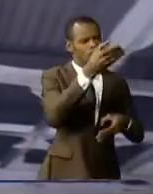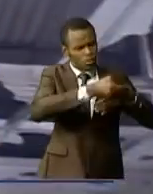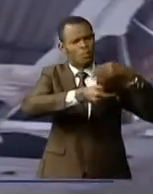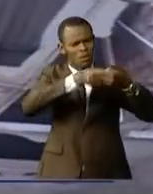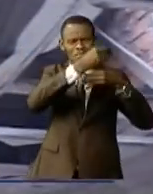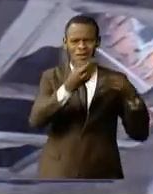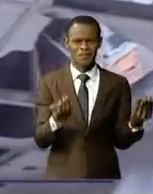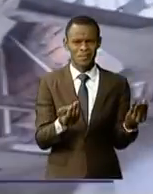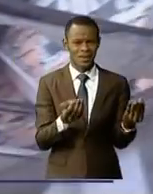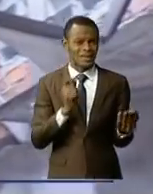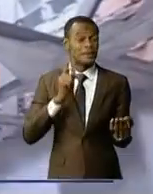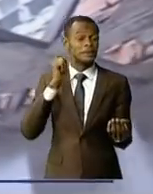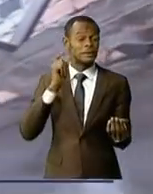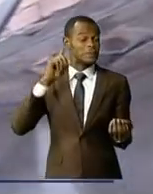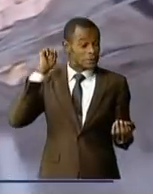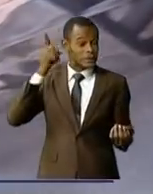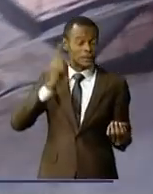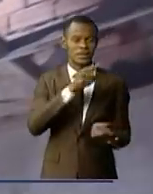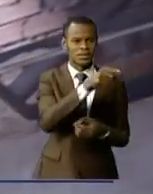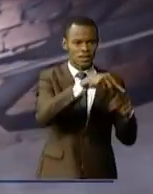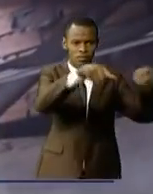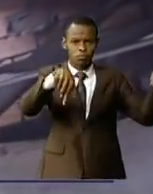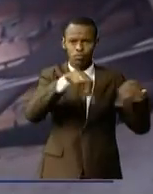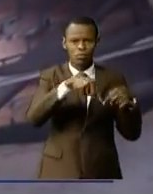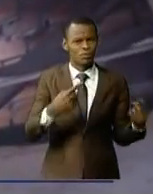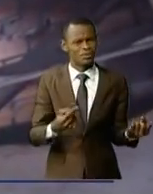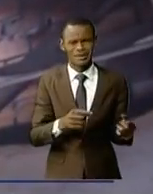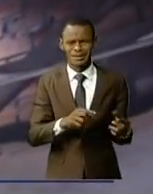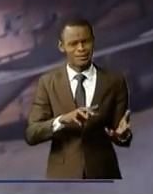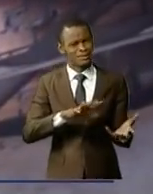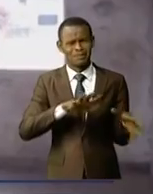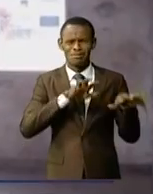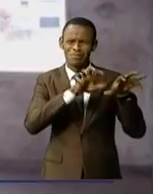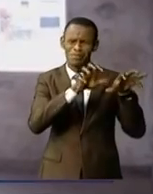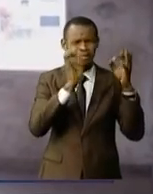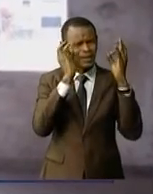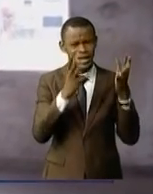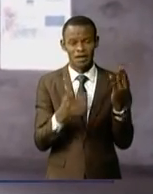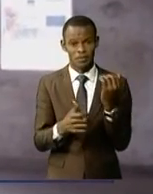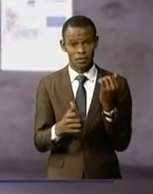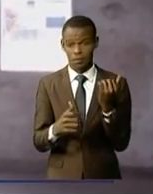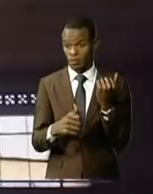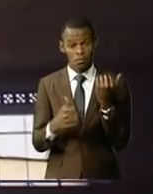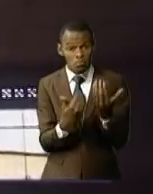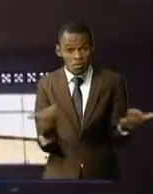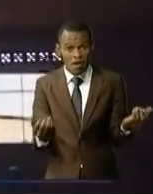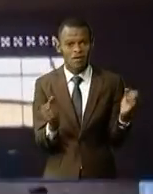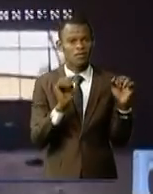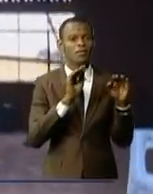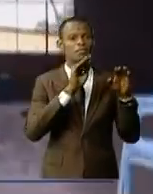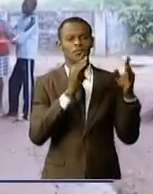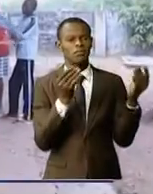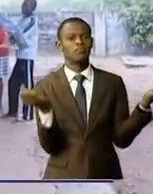de délabrement très avancé, ce qui empêchait les élèves de suivre les cours dans les meilleures conditions.